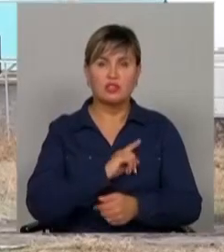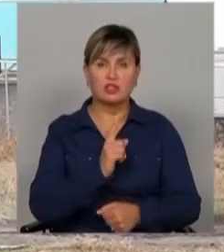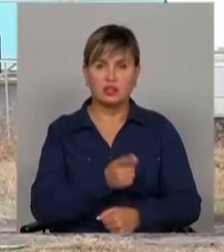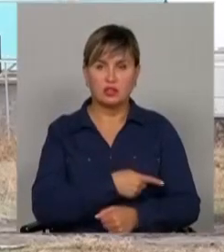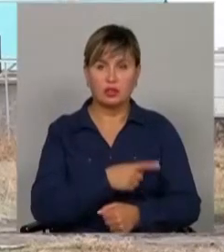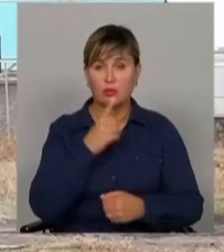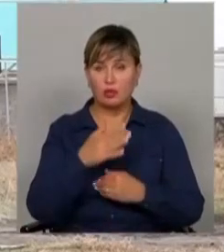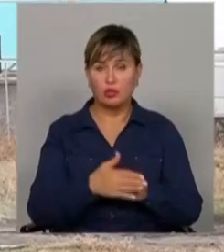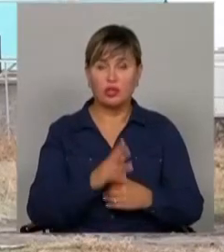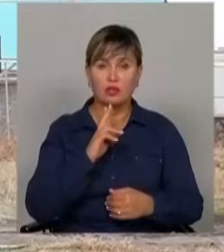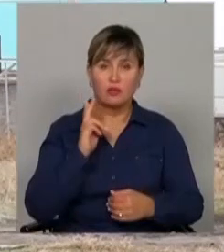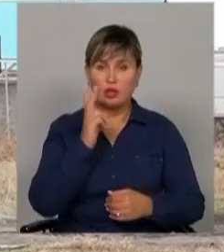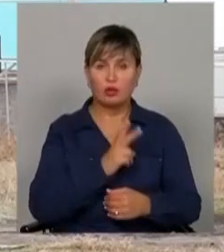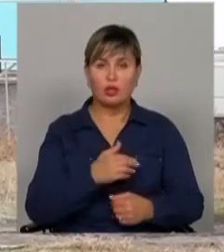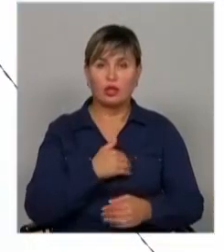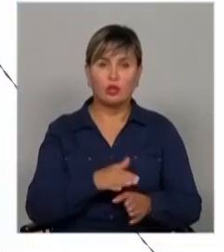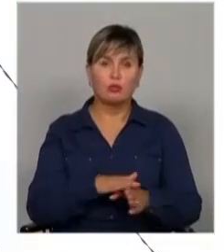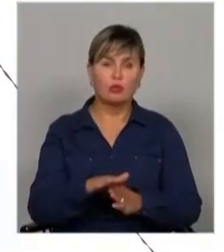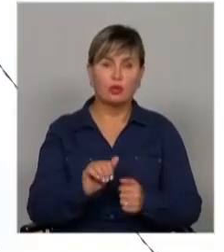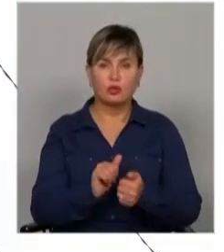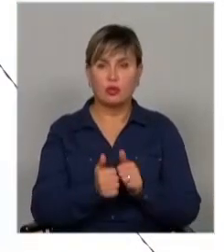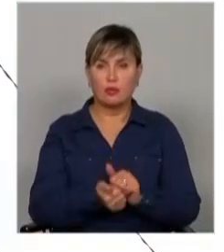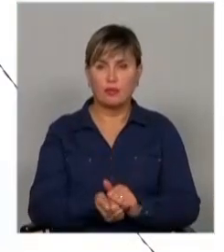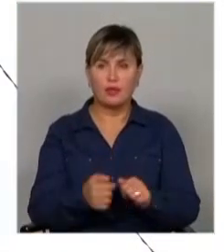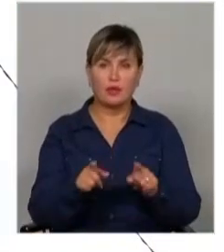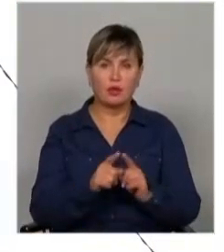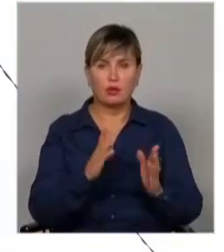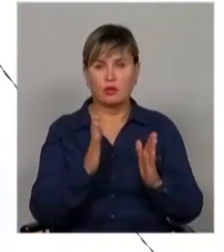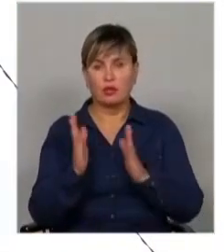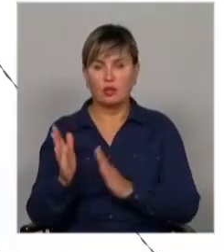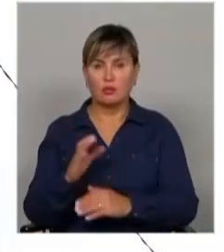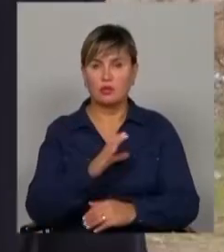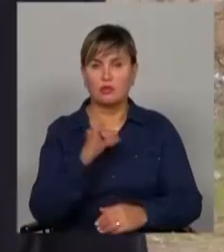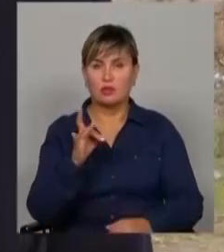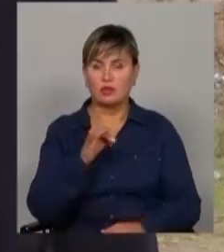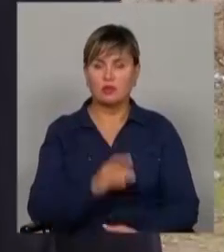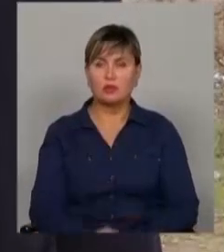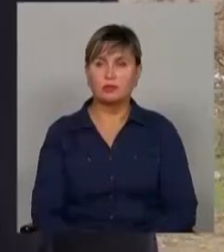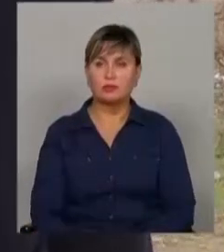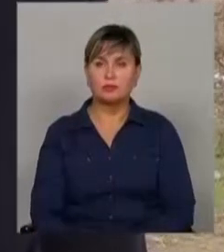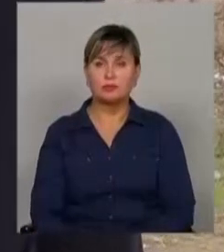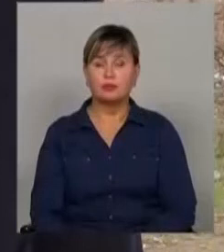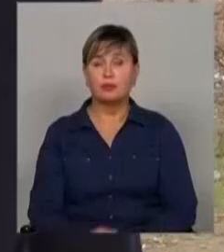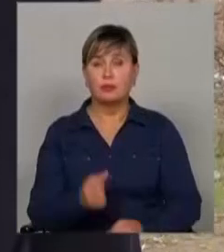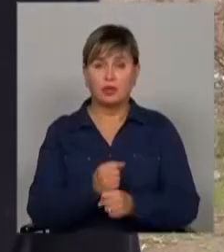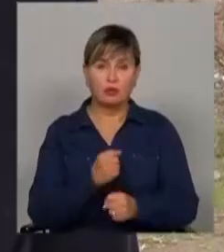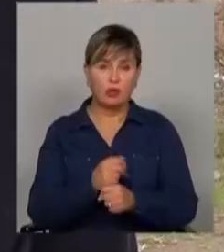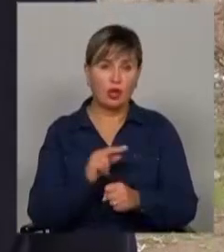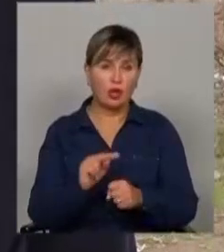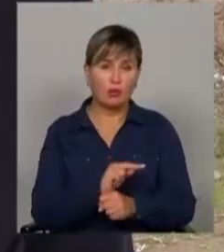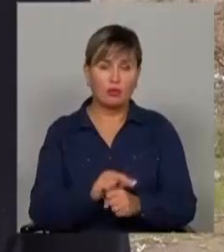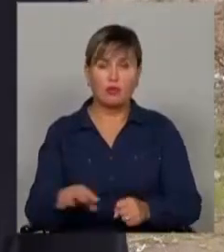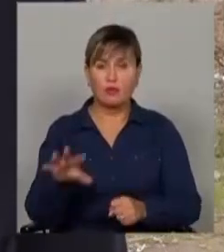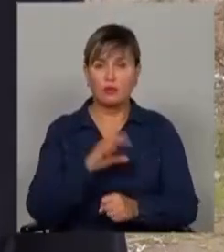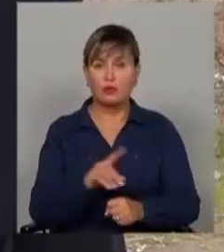А ближайшие два года намерены полностью заменить накренившиеся столбы советского образца. Производятся ремонтные работы. Все сети,